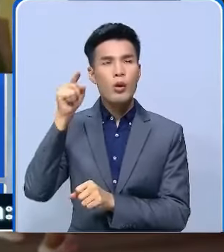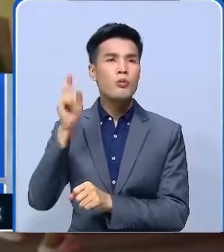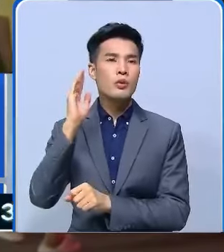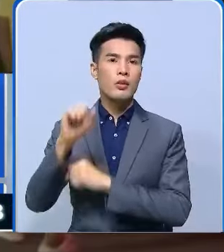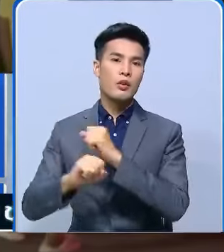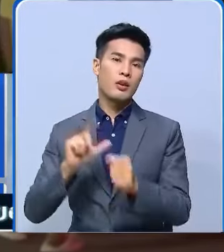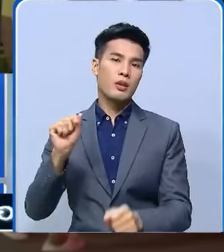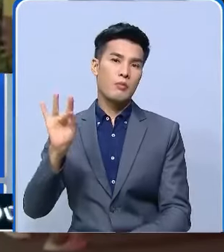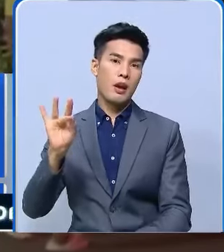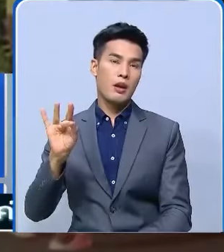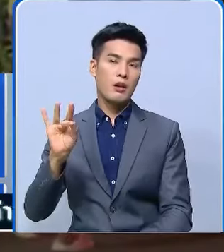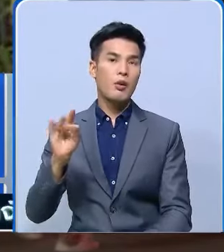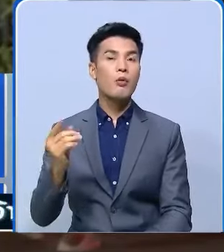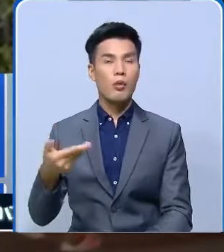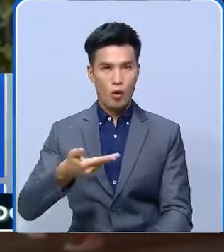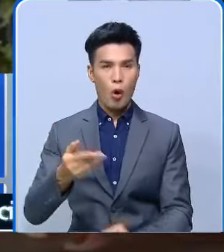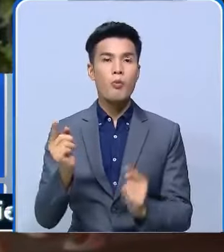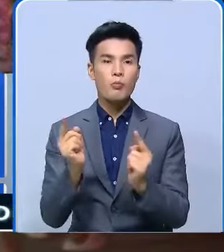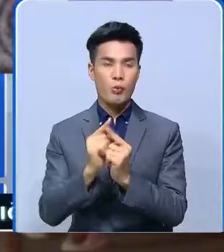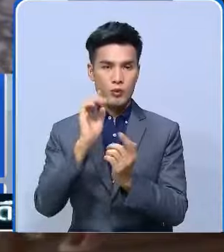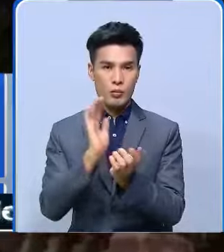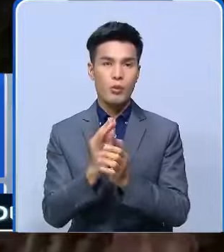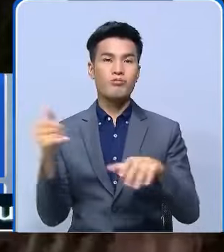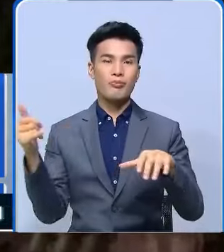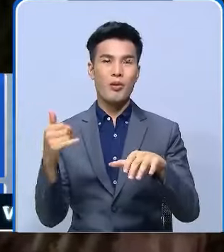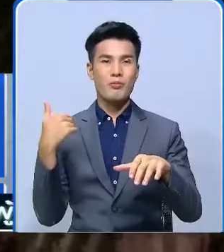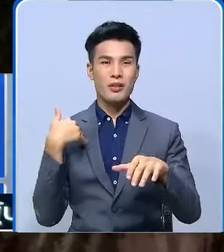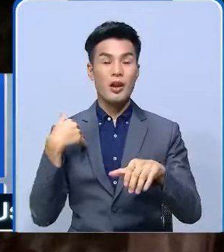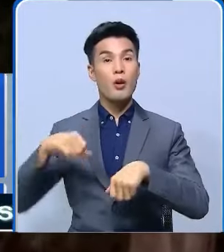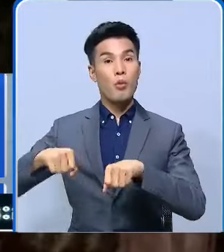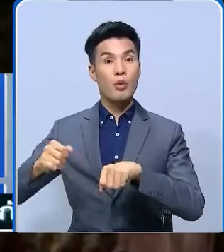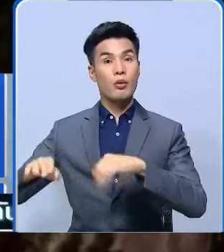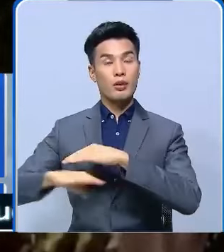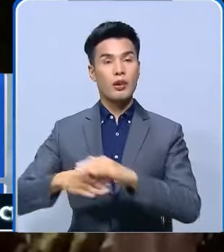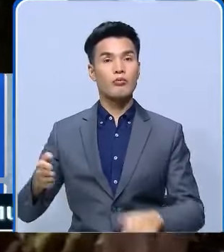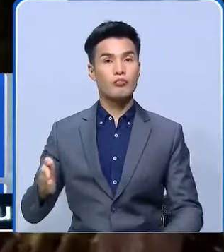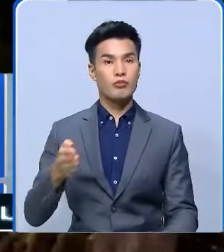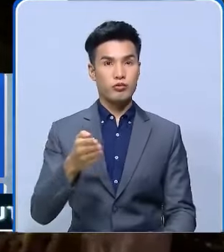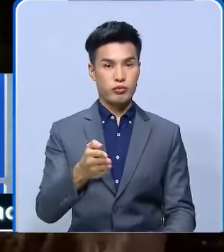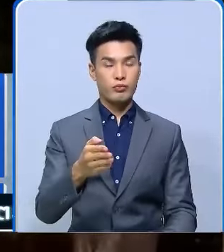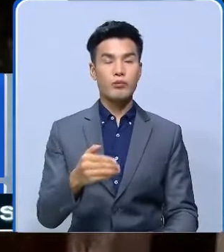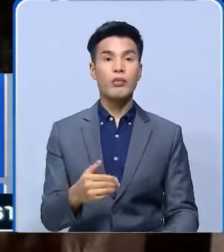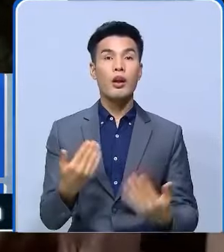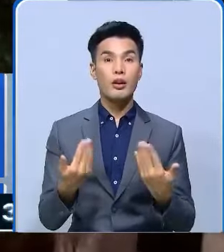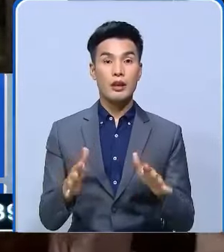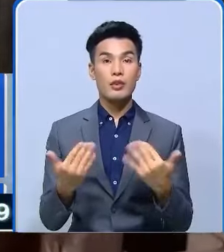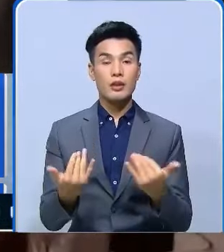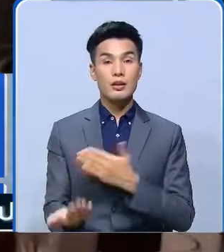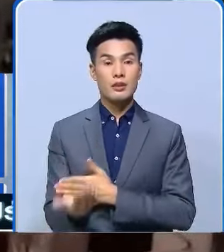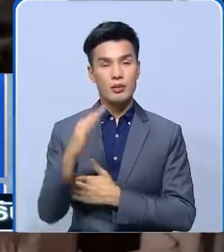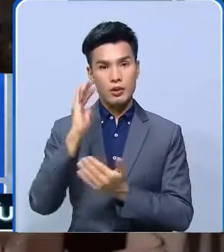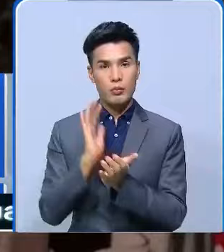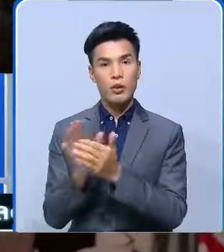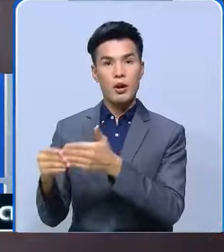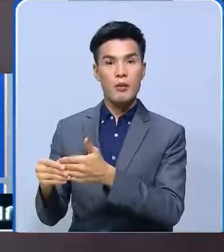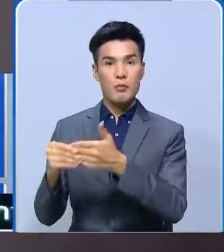ก็ติดต่อขอมอบตัวตำรวจสภ.เมืองสมุทรสงครามพร้อมกับรถจักรยานยนต์ช่วงกลางดึกค่ะล่าสุดเช้าวันนี้ตำรวจก็พาตั